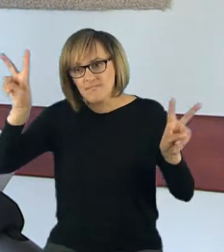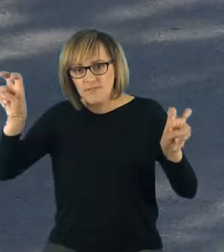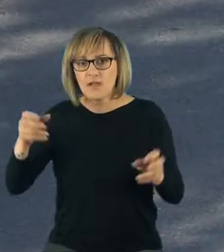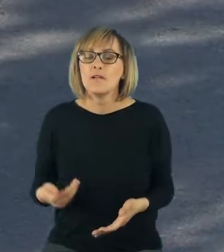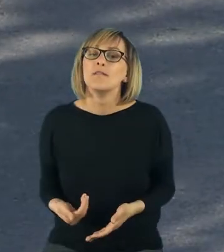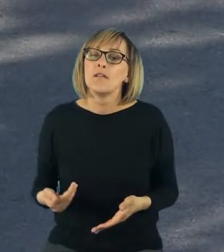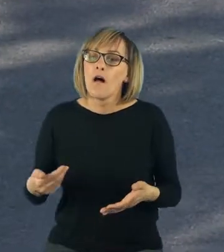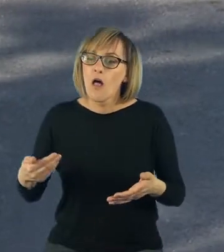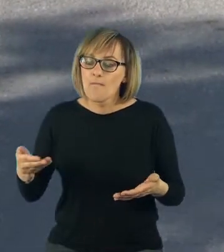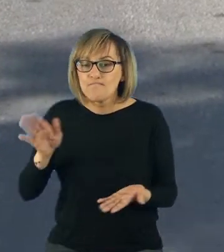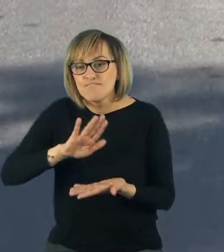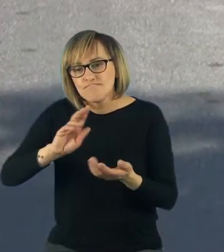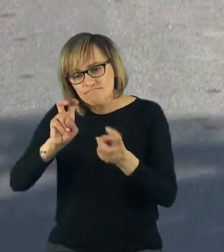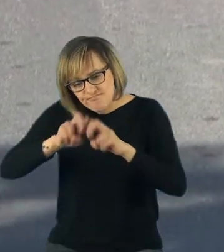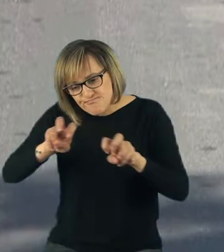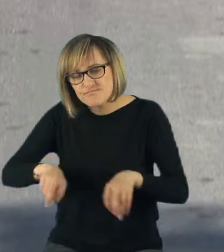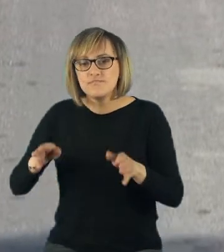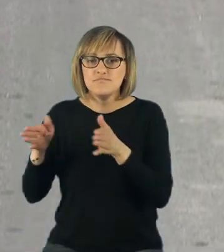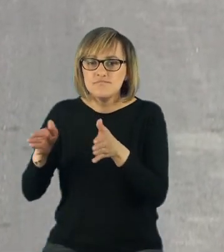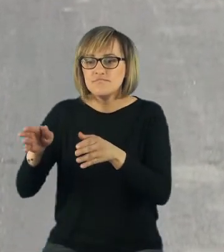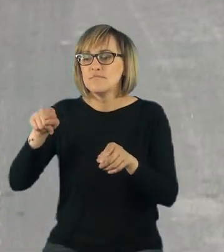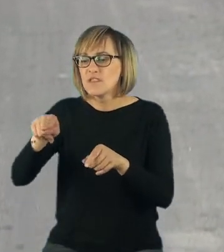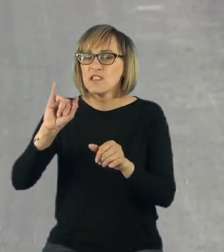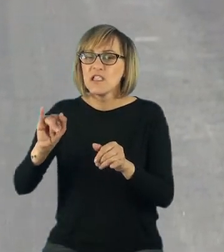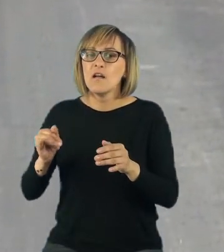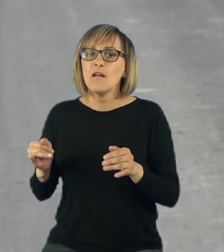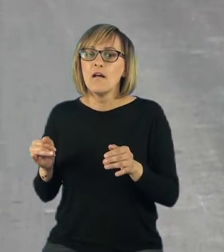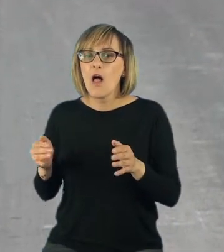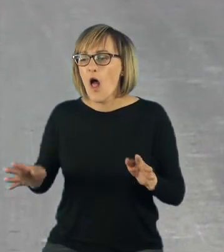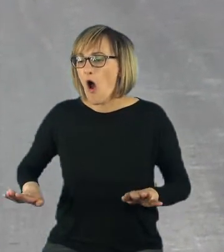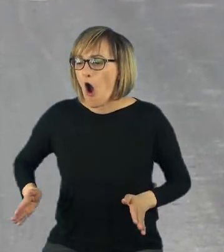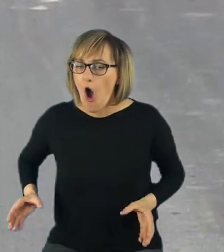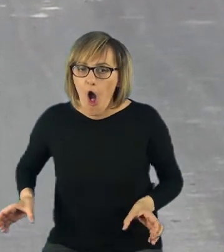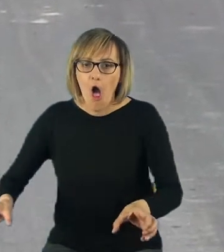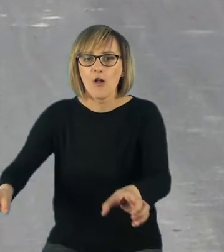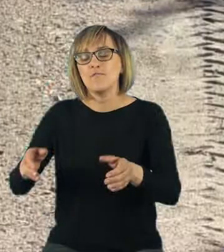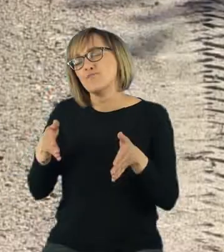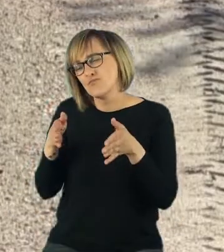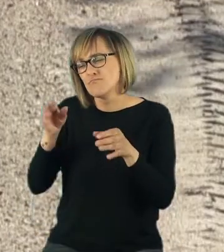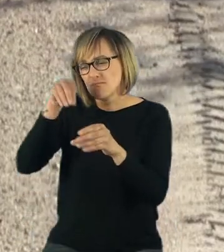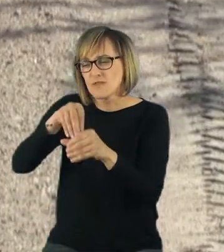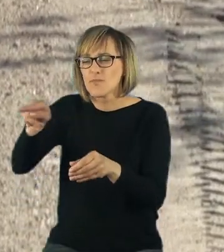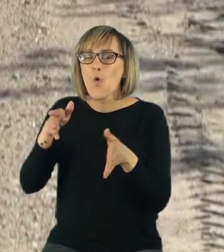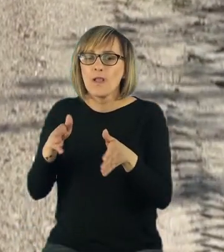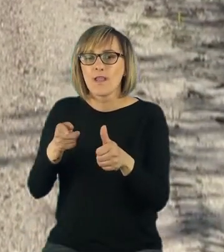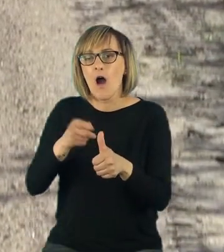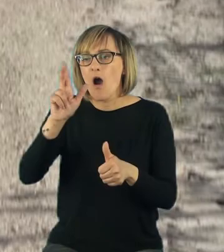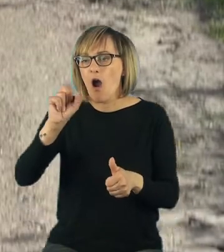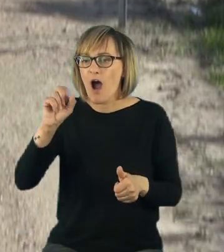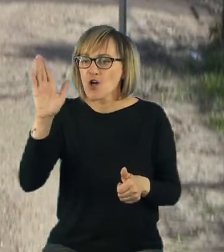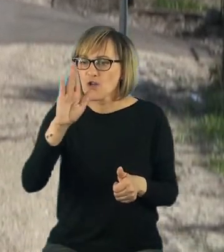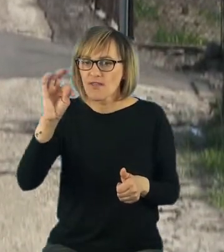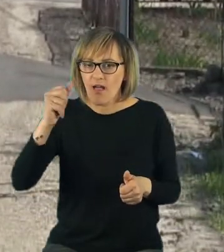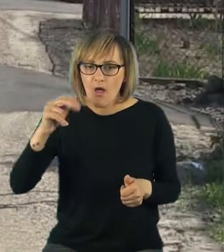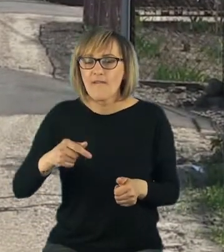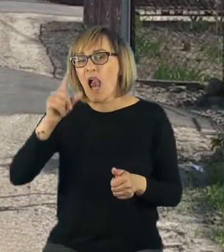z infrastrukturą na terenie osiedla nad rzeką. I tutaj mam na myśli ulice Kasztanowa, Lipowa, Dębowa, Brzozowa